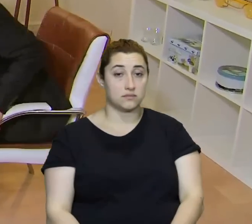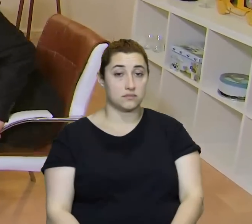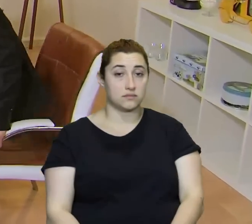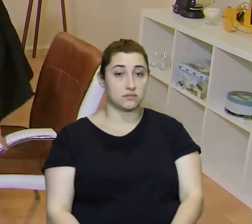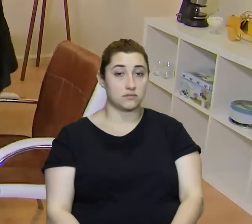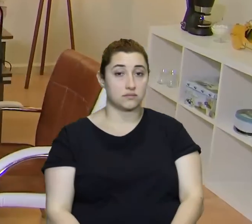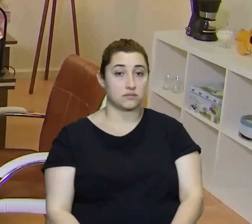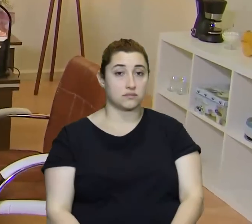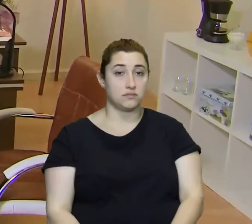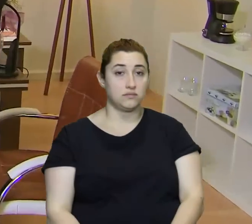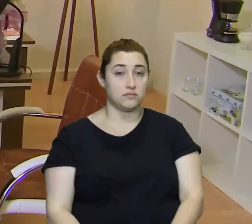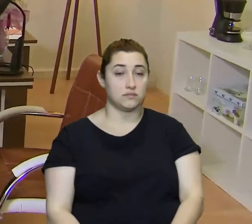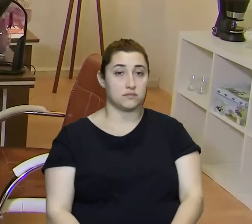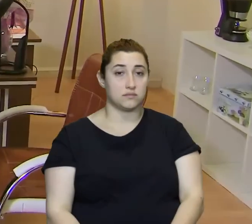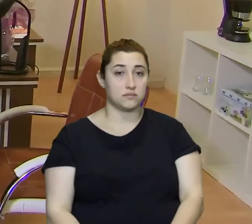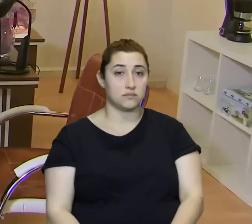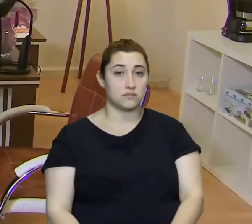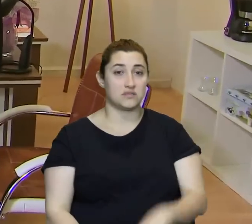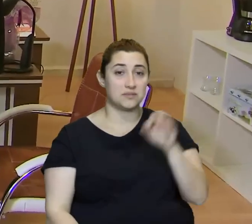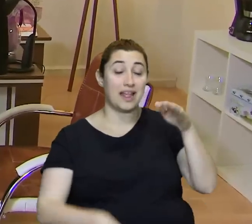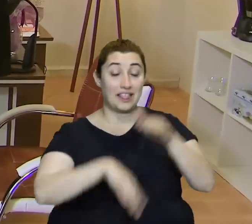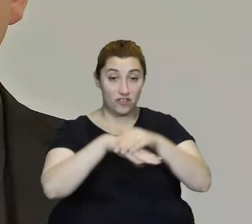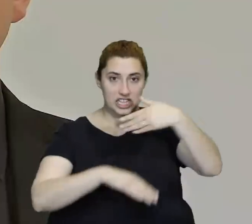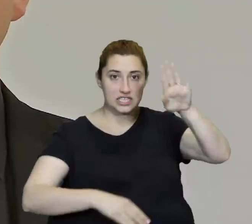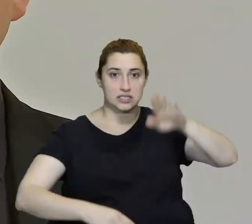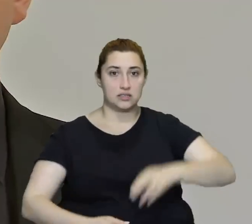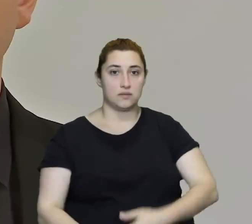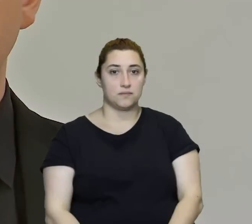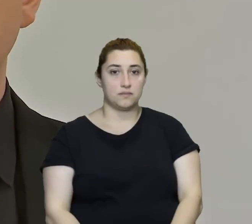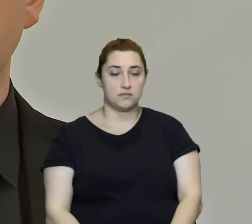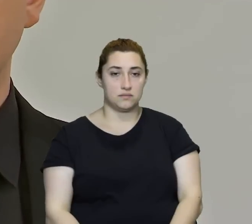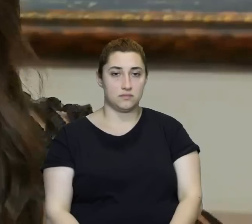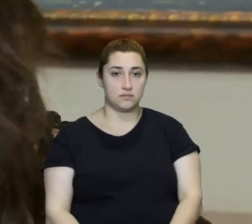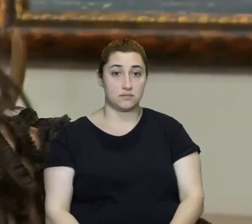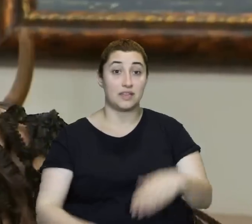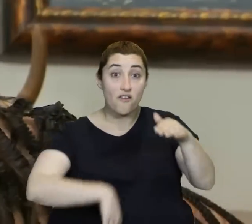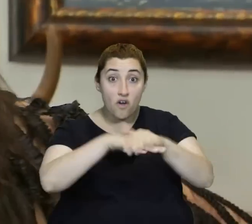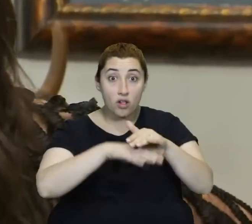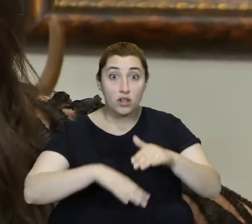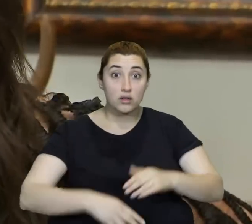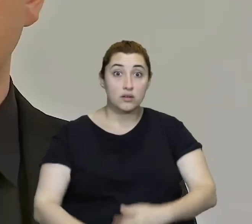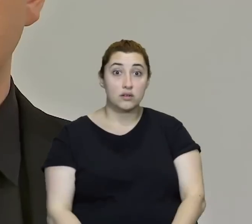Beton çocuk gibi başını eğmiş oturuyordu, kalktı. Şimdi defol git buradan. Defol.